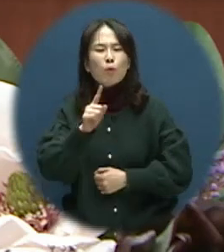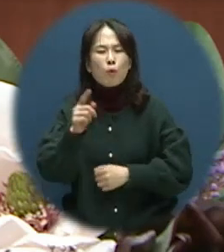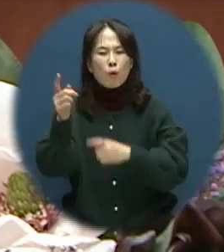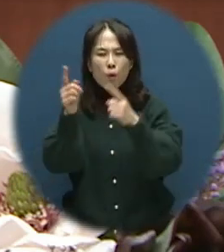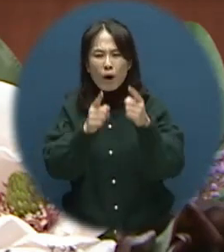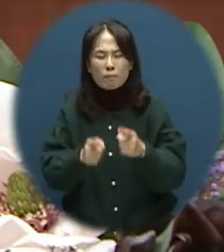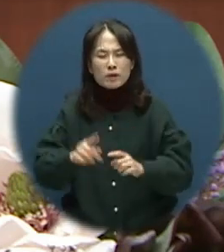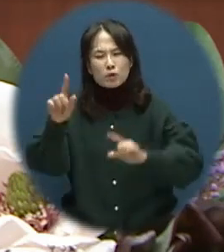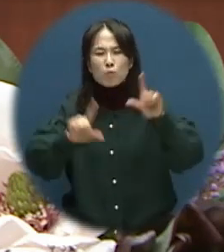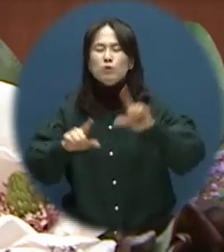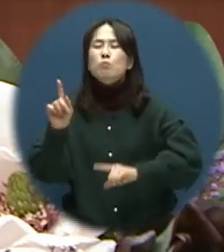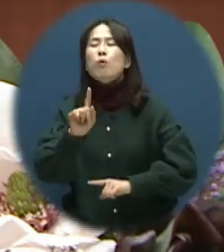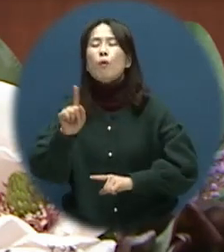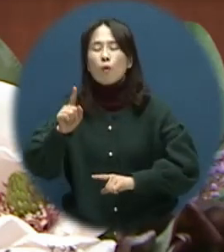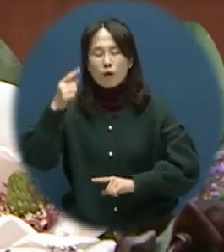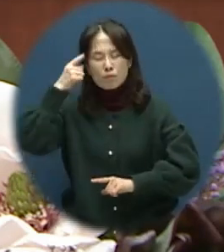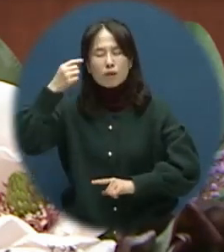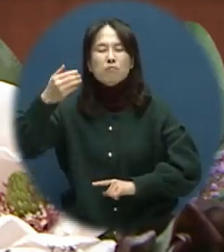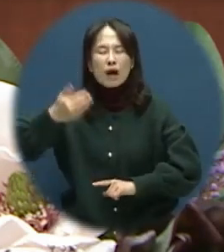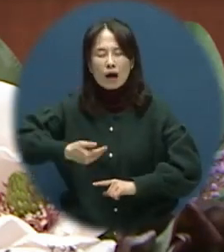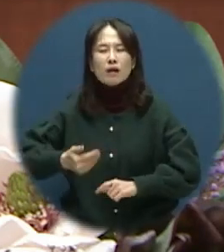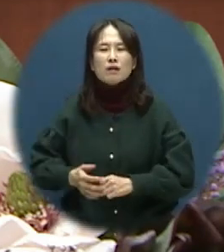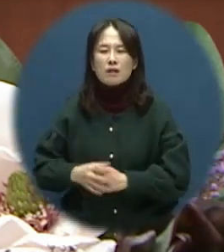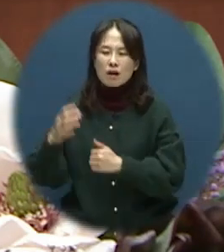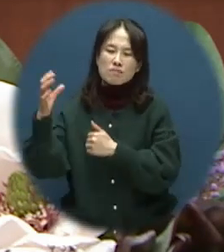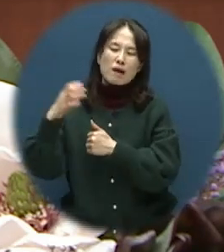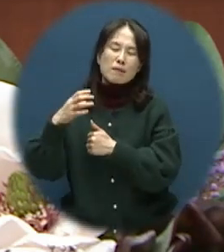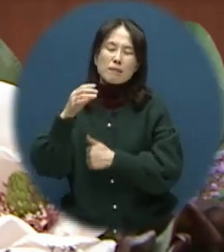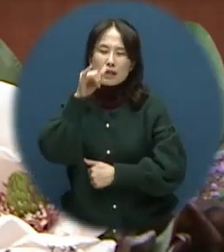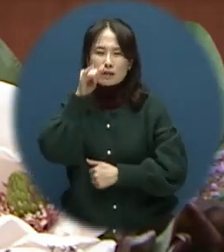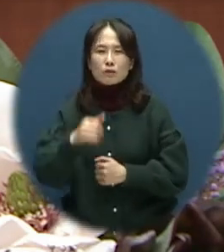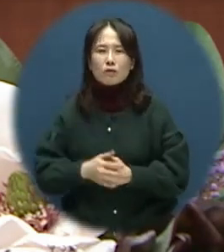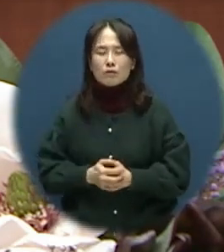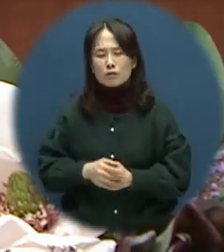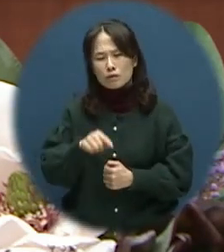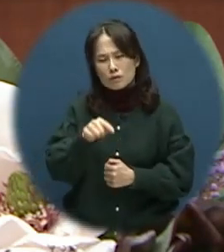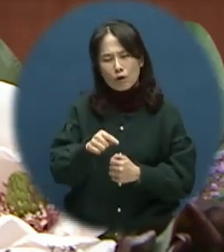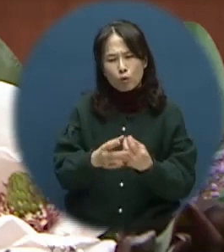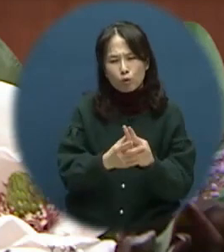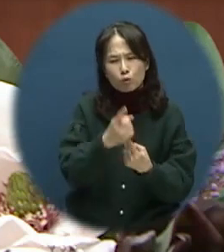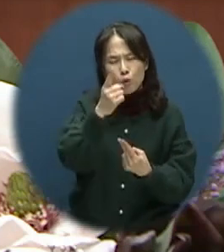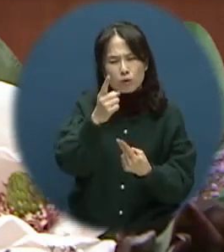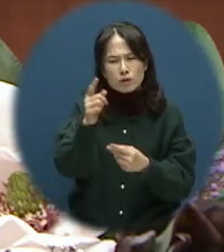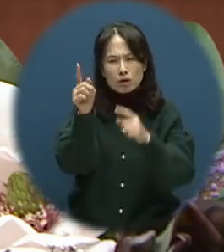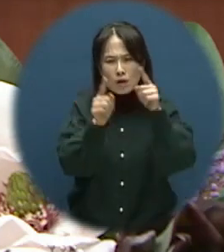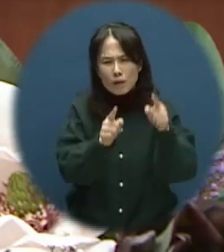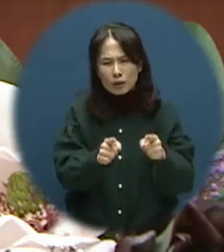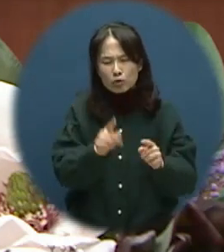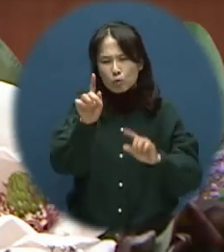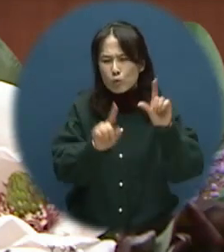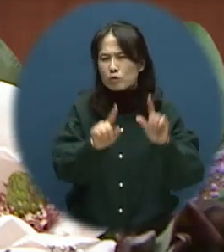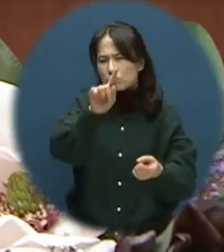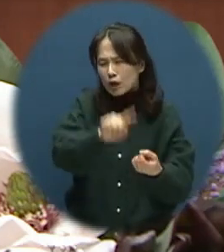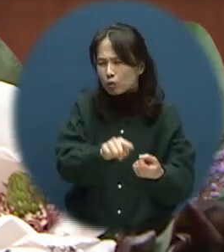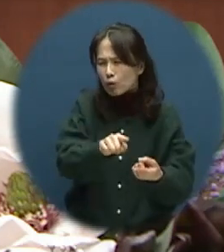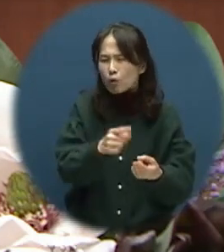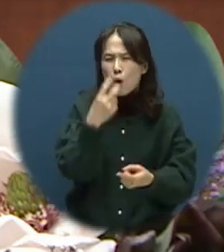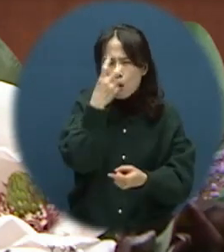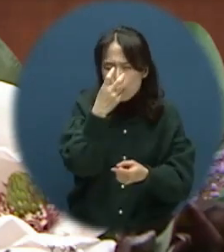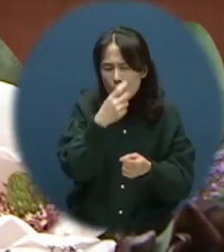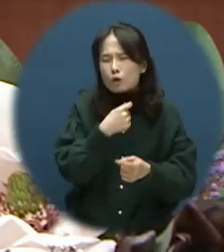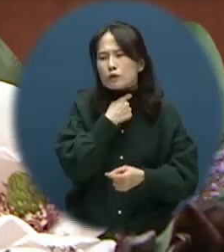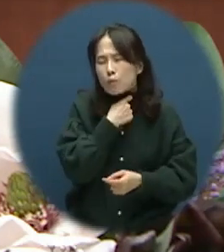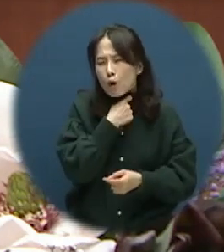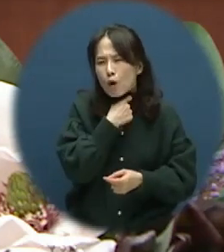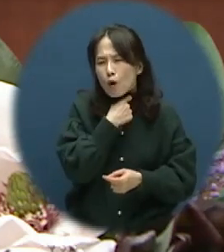그 통일 한반도 지형의 장소다. 그렇게 보관했으면 좋겠다 했더니 소용없다고 했는데 지금은 그 지형